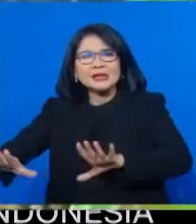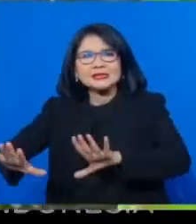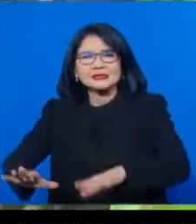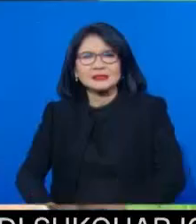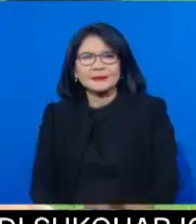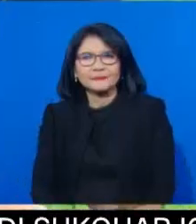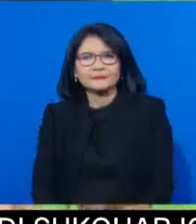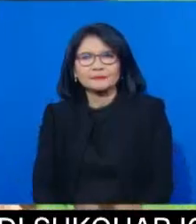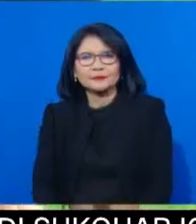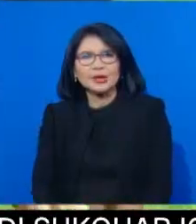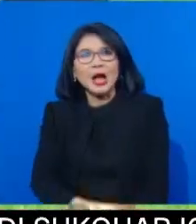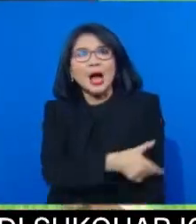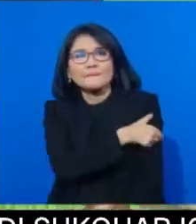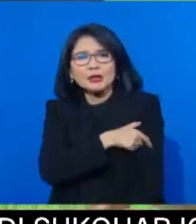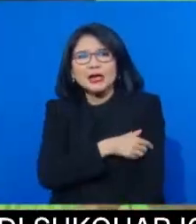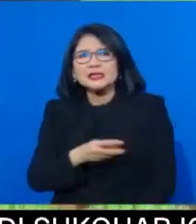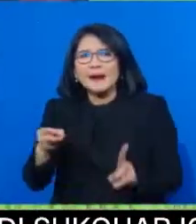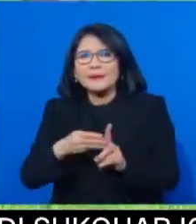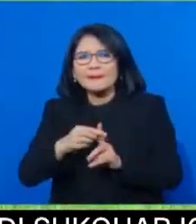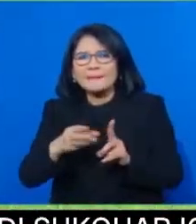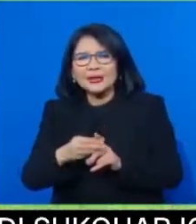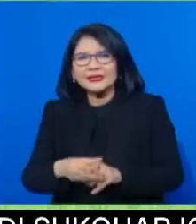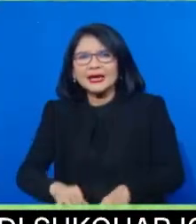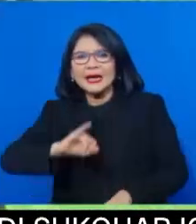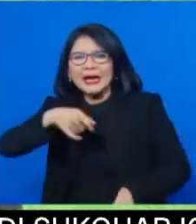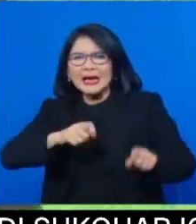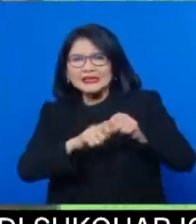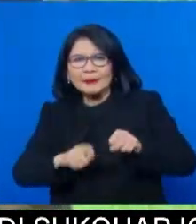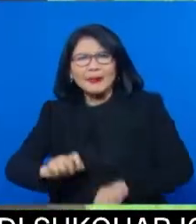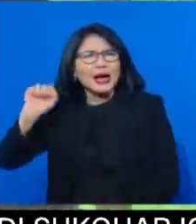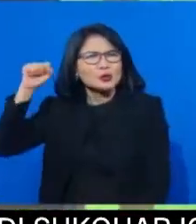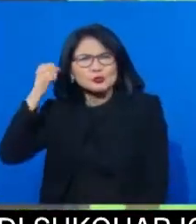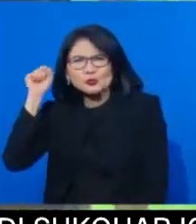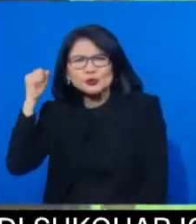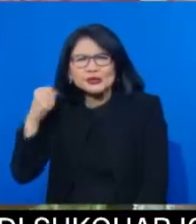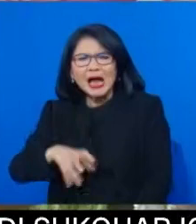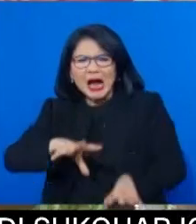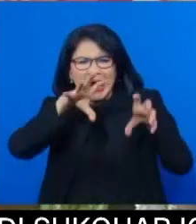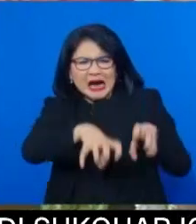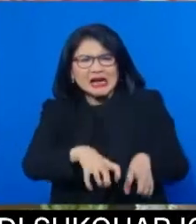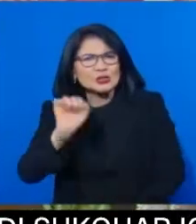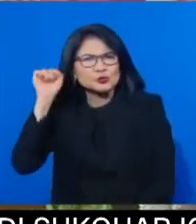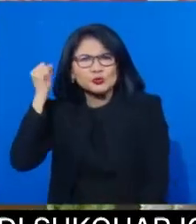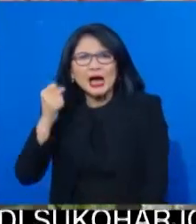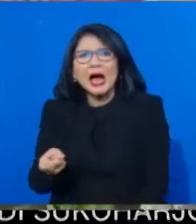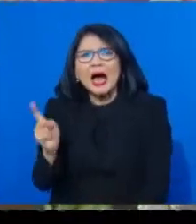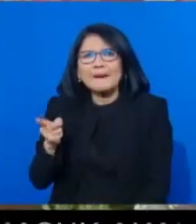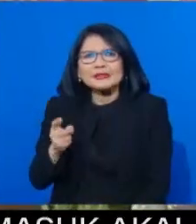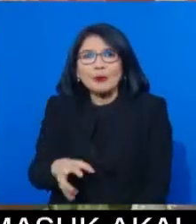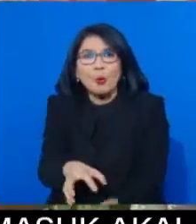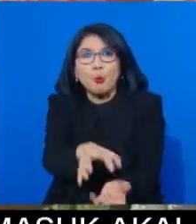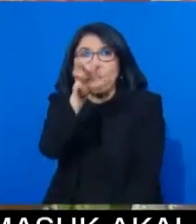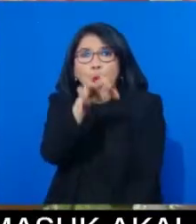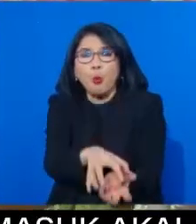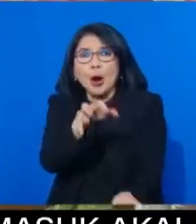pagi. Petugas BPBD Jepara bersama relawan sempat kesulitan melakukan evakuasi. Selain karena ukuran buaya yang besar